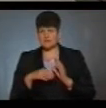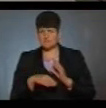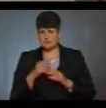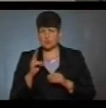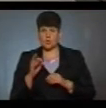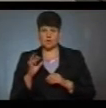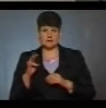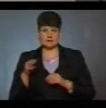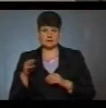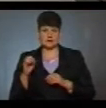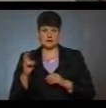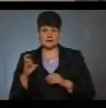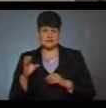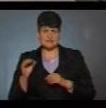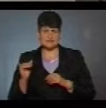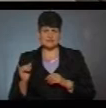контексті